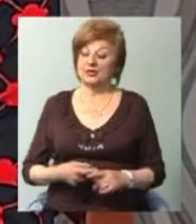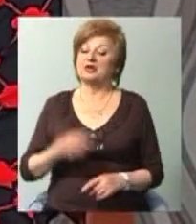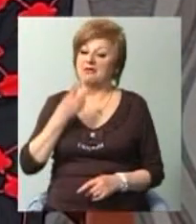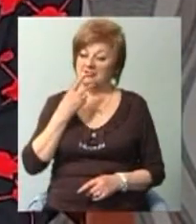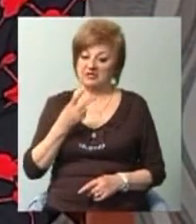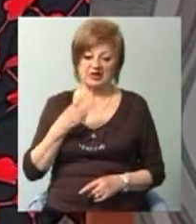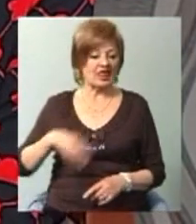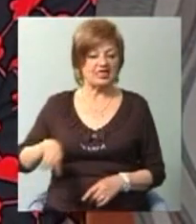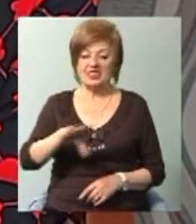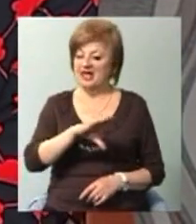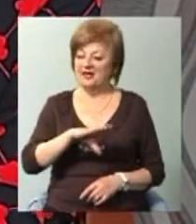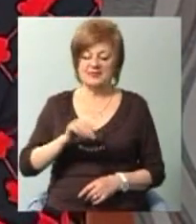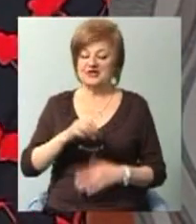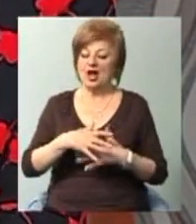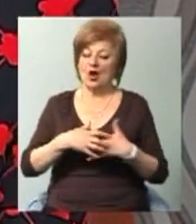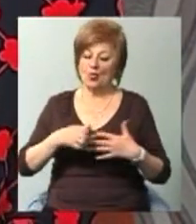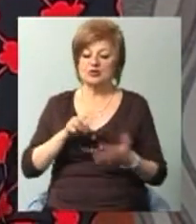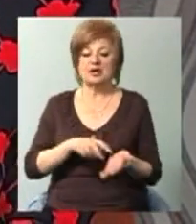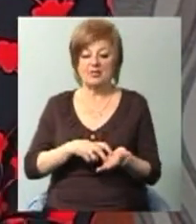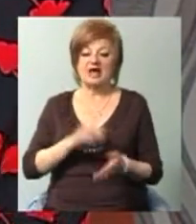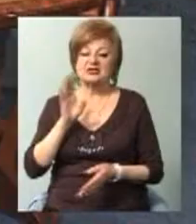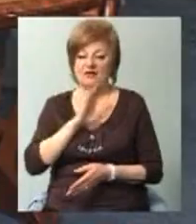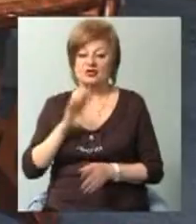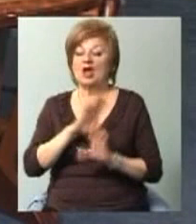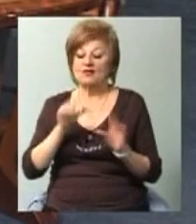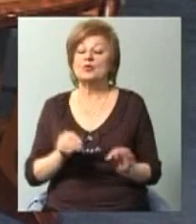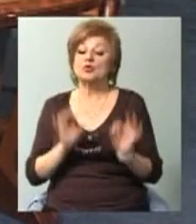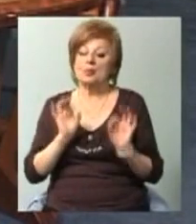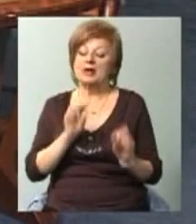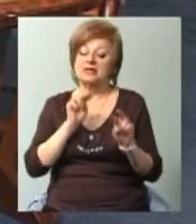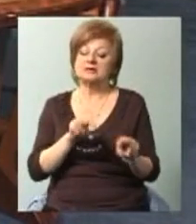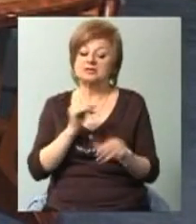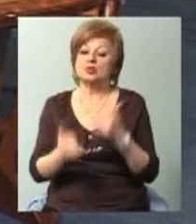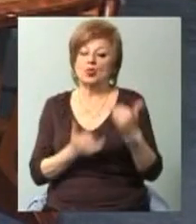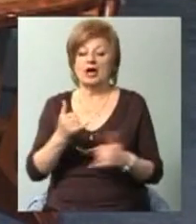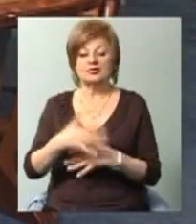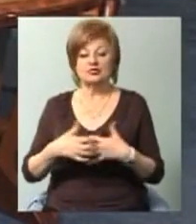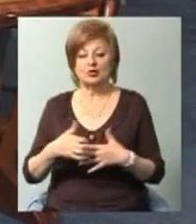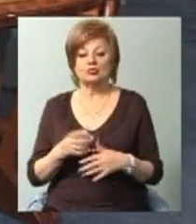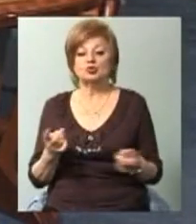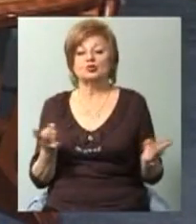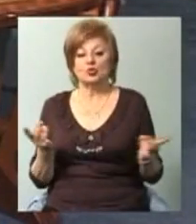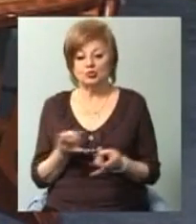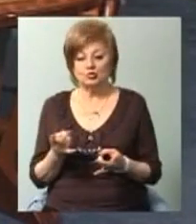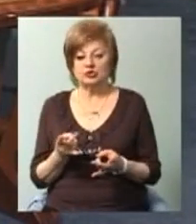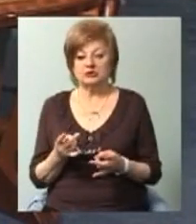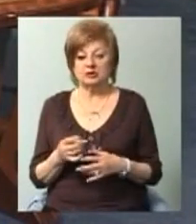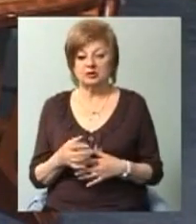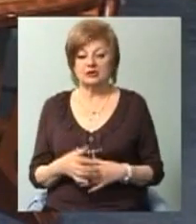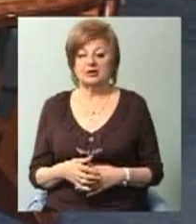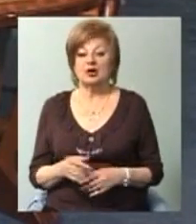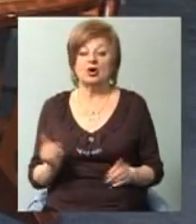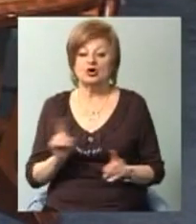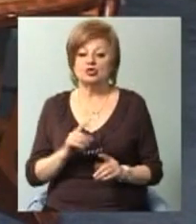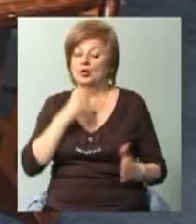Тож, виявляється, не всі коти бояться води. А як взагалі доглядати за котами, Іване? Як ти гадаєш? Що вони, що їм треба цим котам?